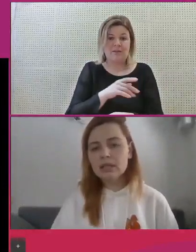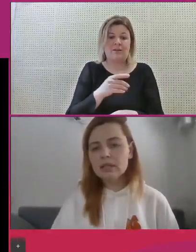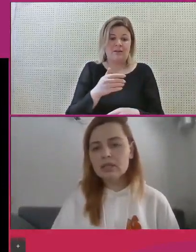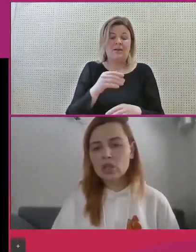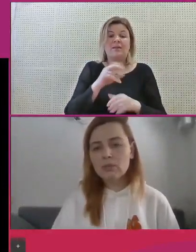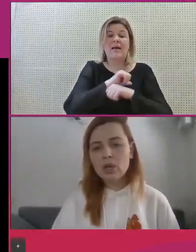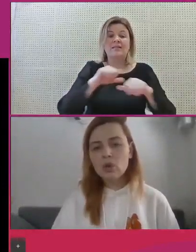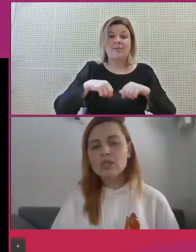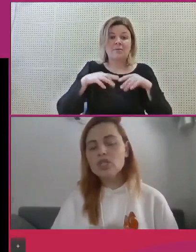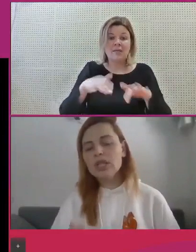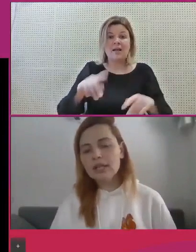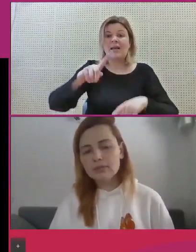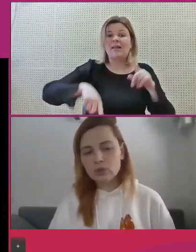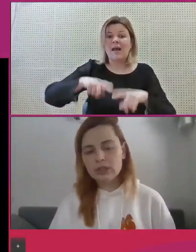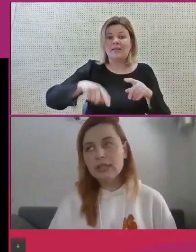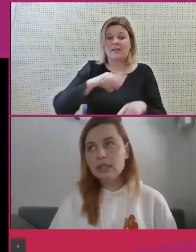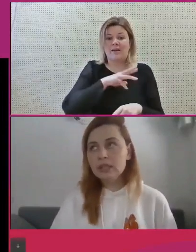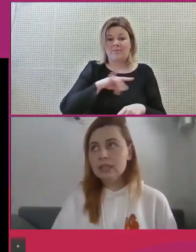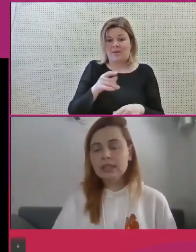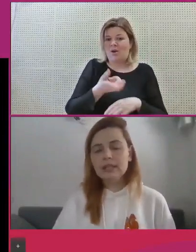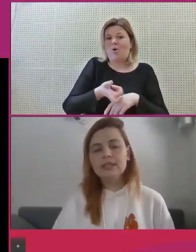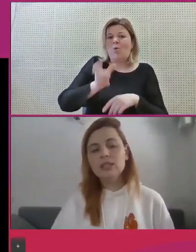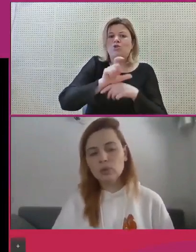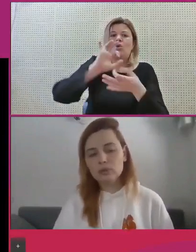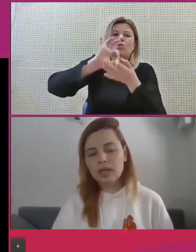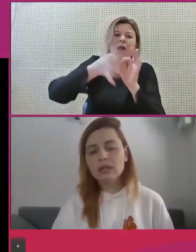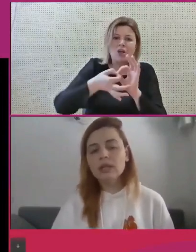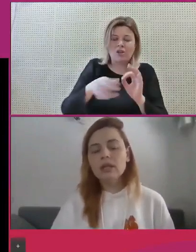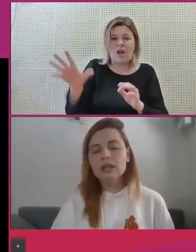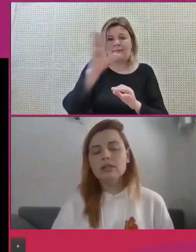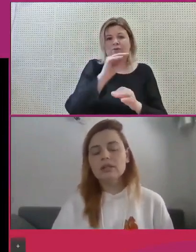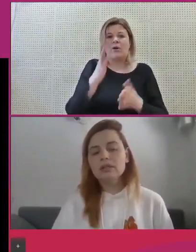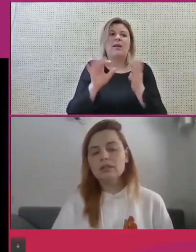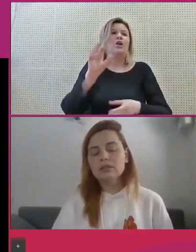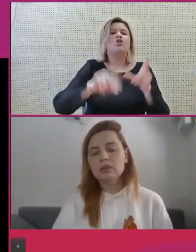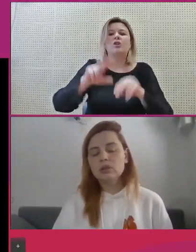Иногда мы слишком усложняем все или идеализируем, да,